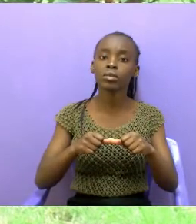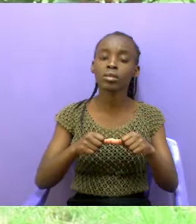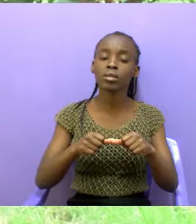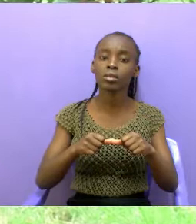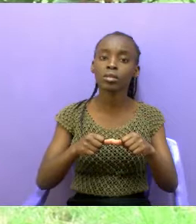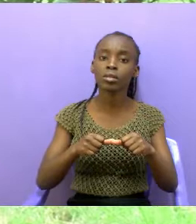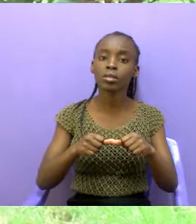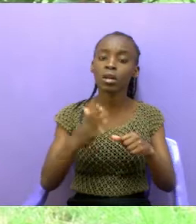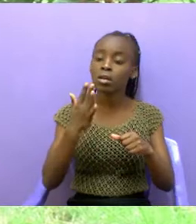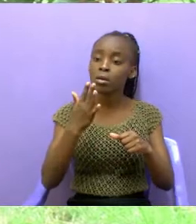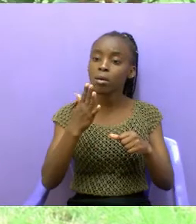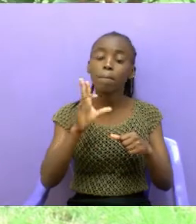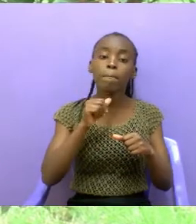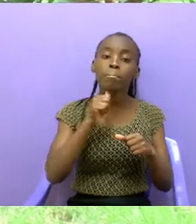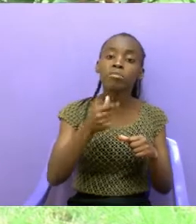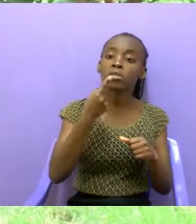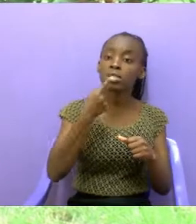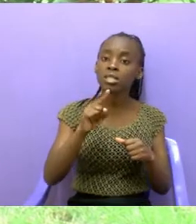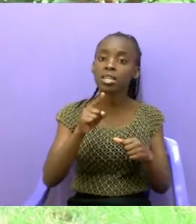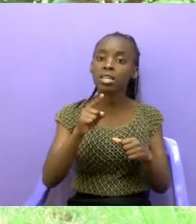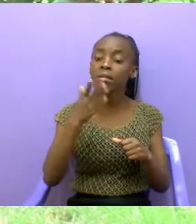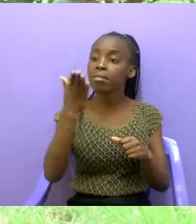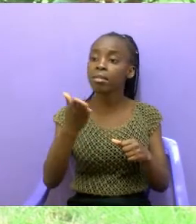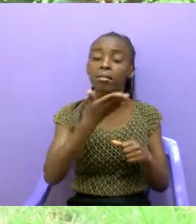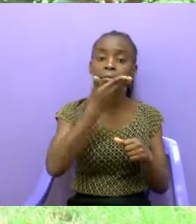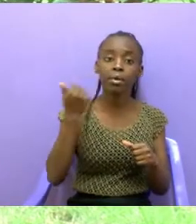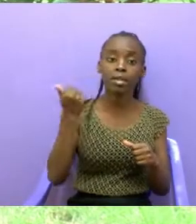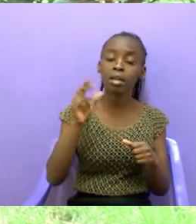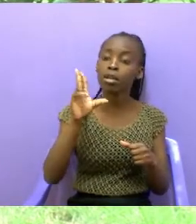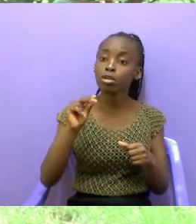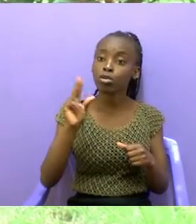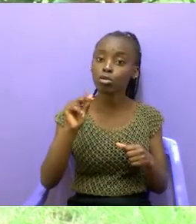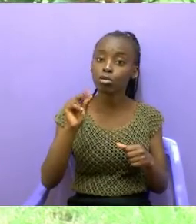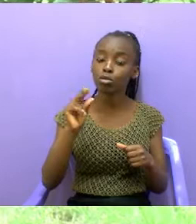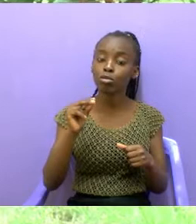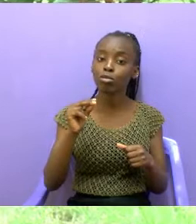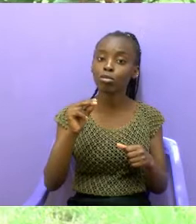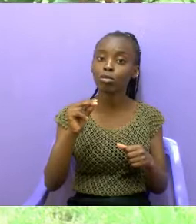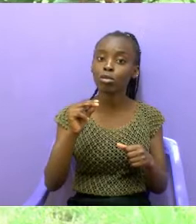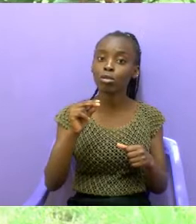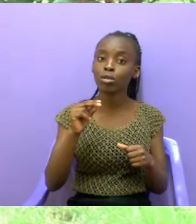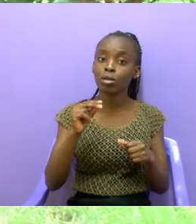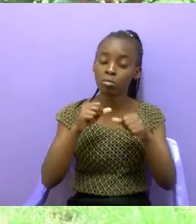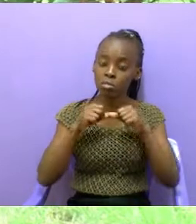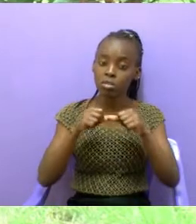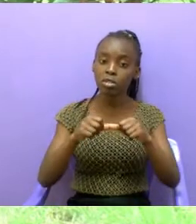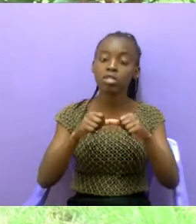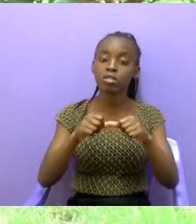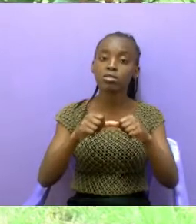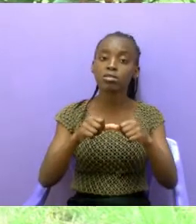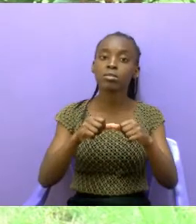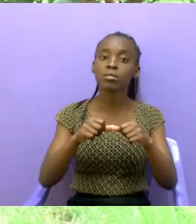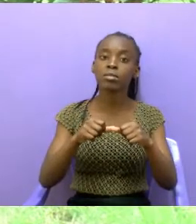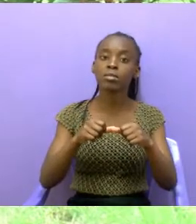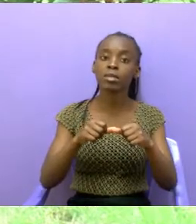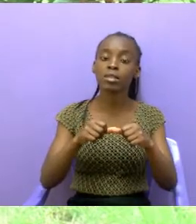Iko tu na tikiti maji. Yeah. Na iko tu na kitunguu saumu. Hiyo tu ndio vitu iko naye.